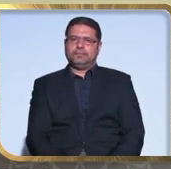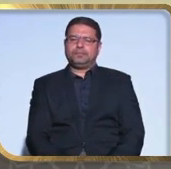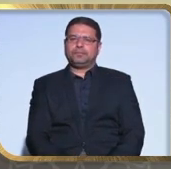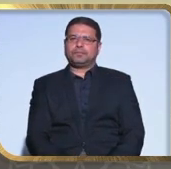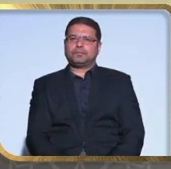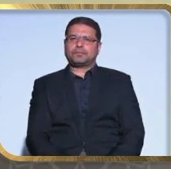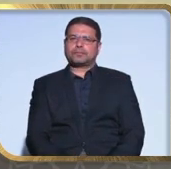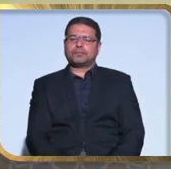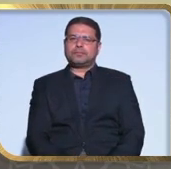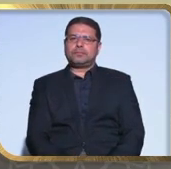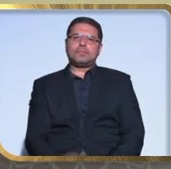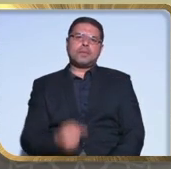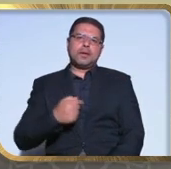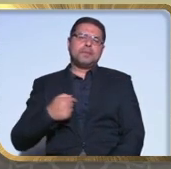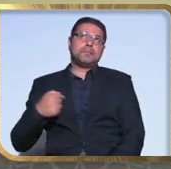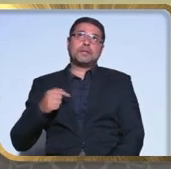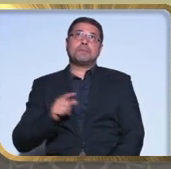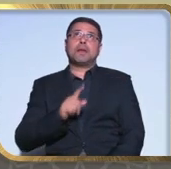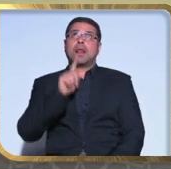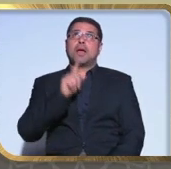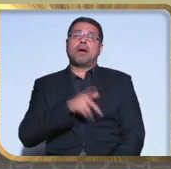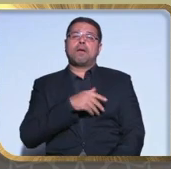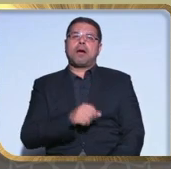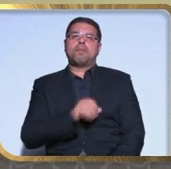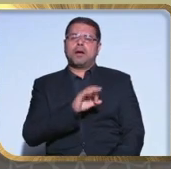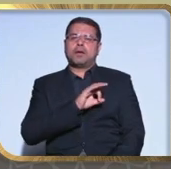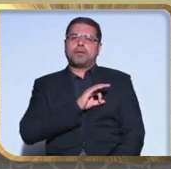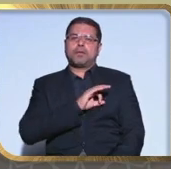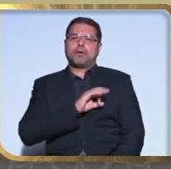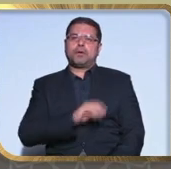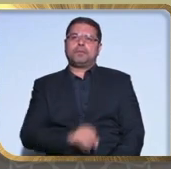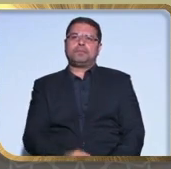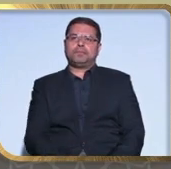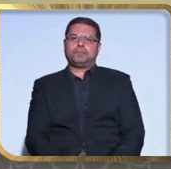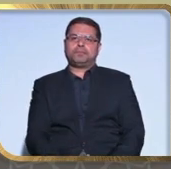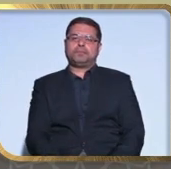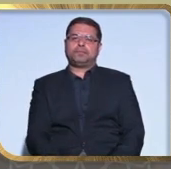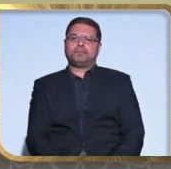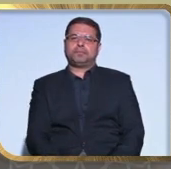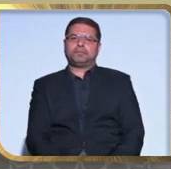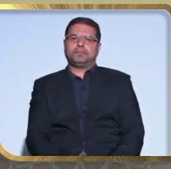الرجيم بسم الله الرحمن